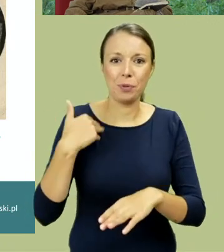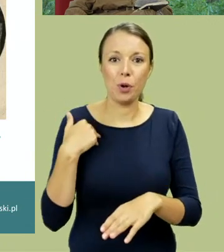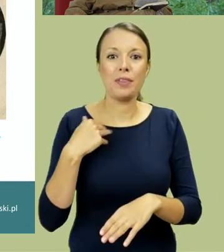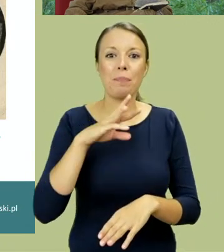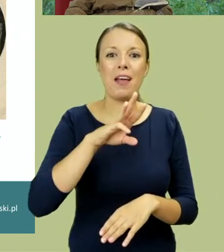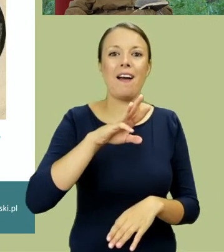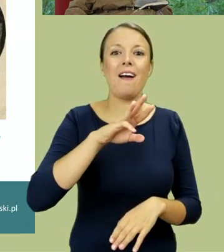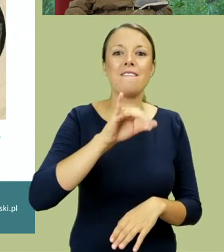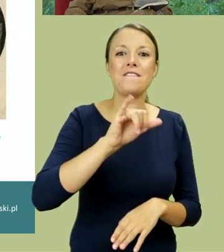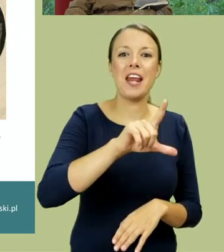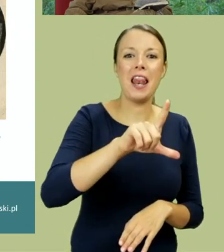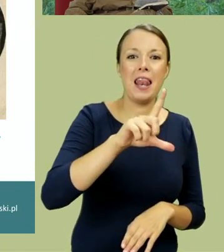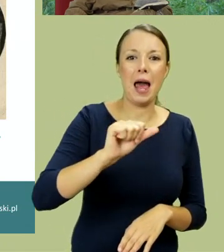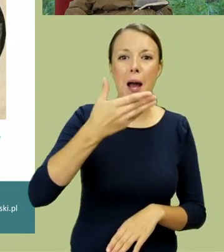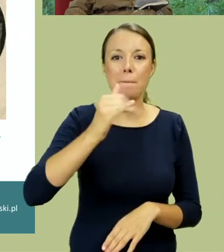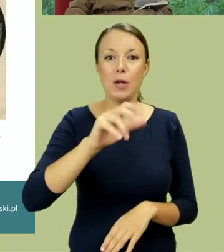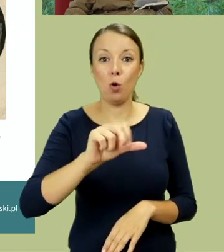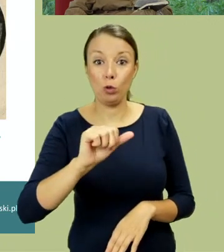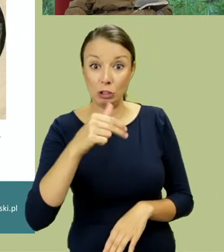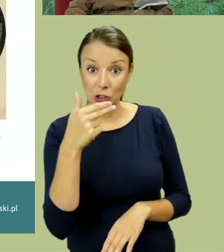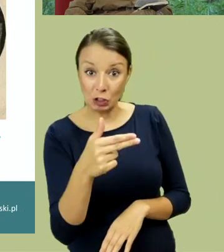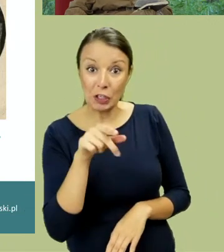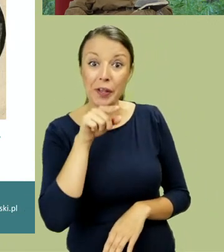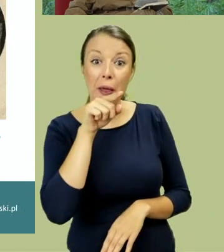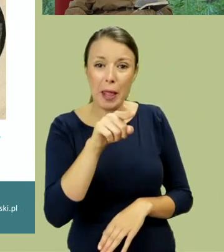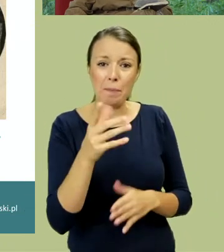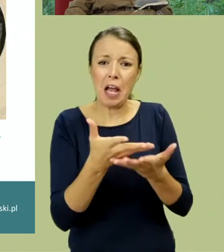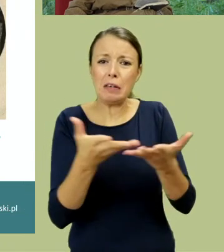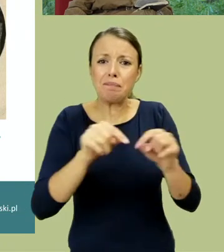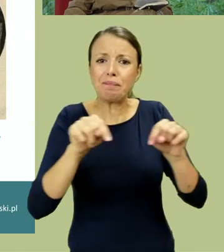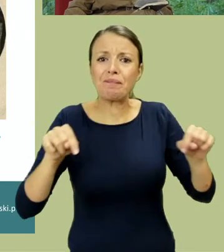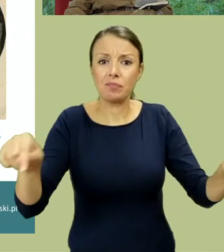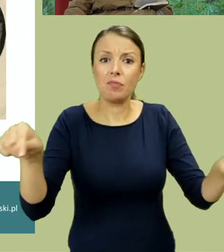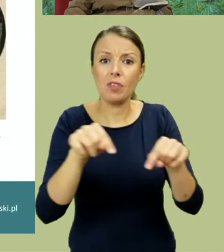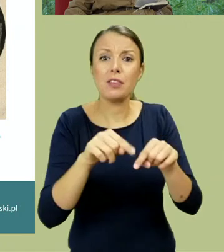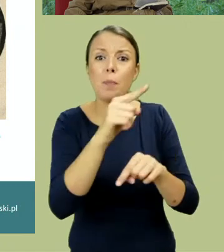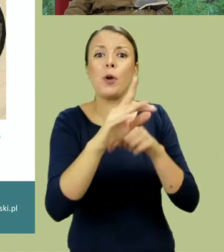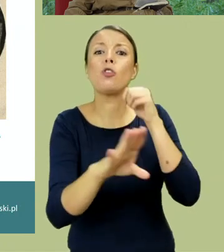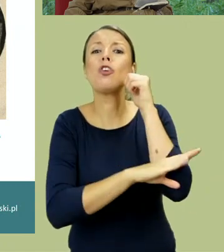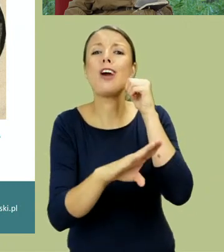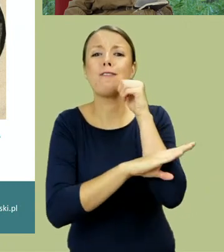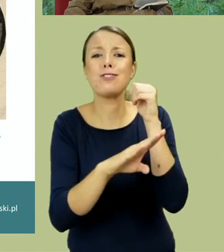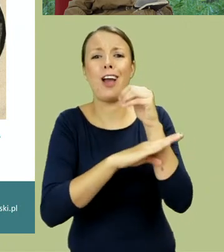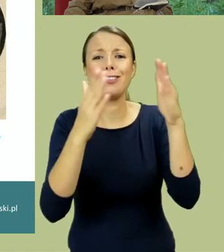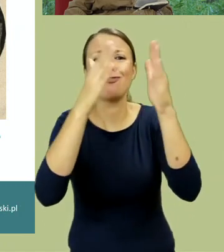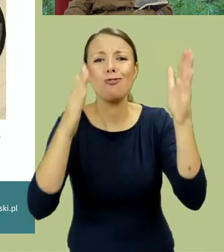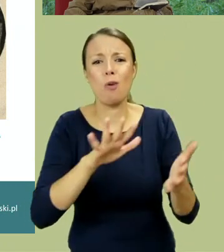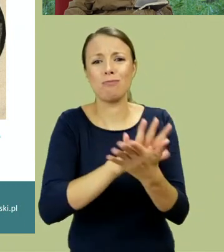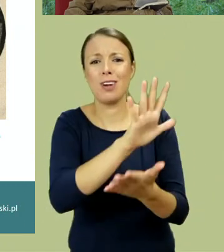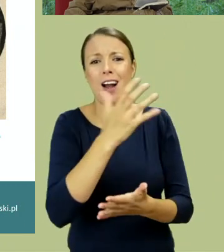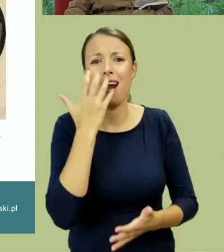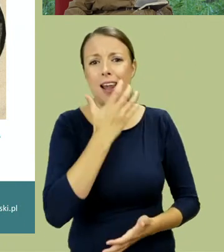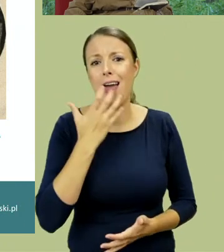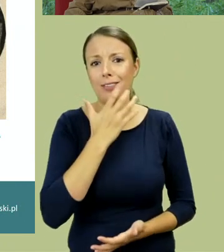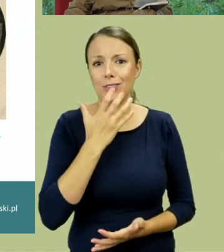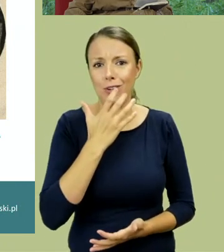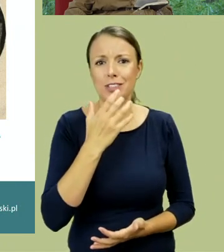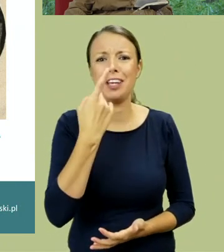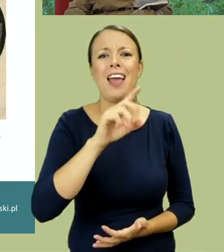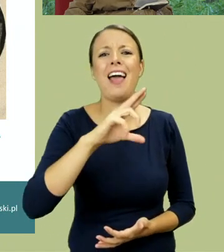Milusin, znajdował się drewniany letni dom, drewniak, który no, nie nadawał się